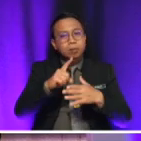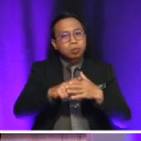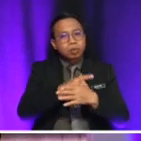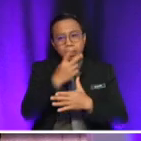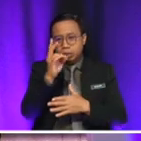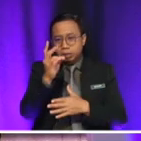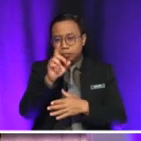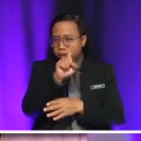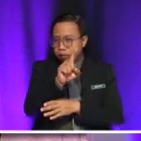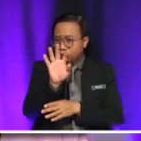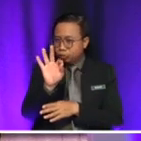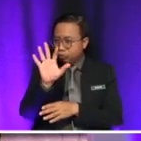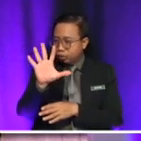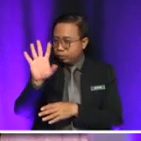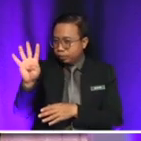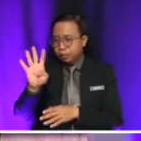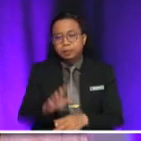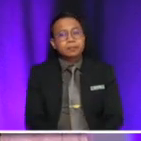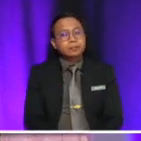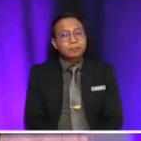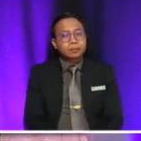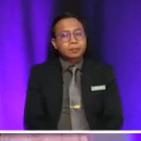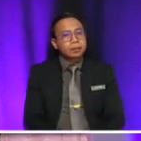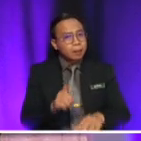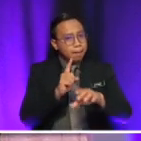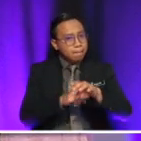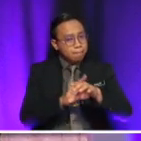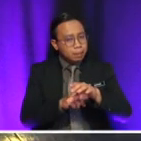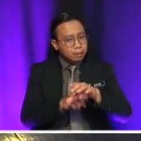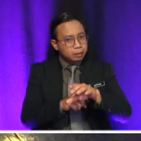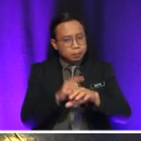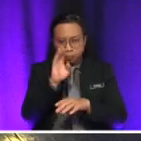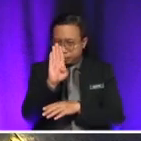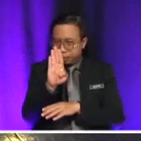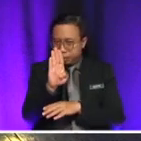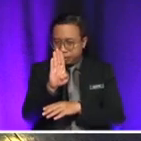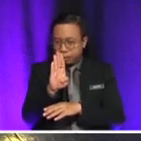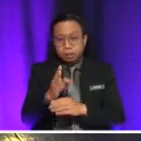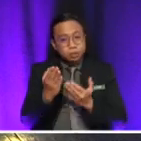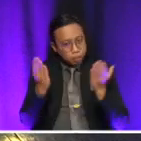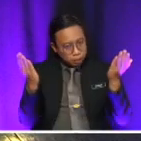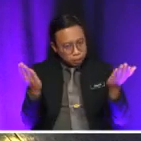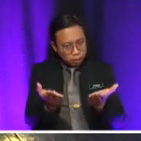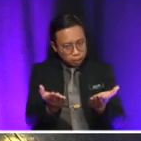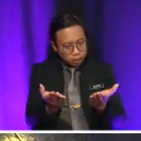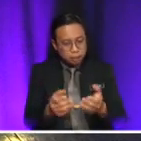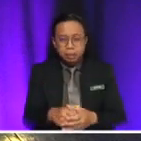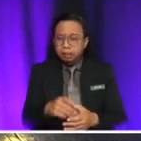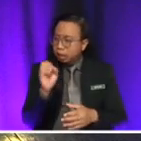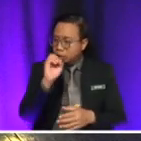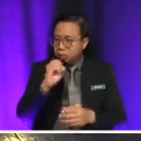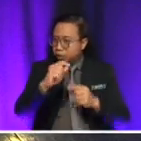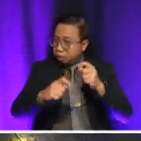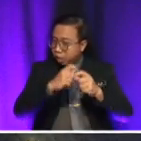1954 itu yang memiliki cadangkan pada menikahi bentuk mereka tidak menetapkan tarif untuk